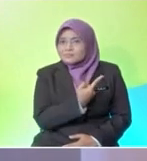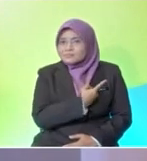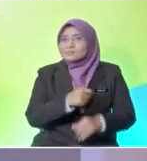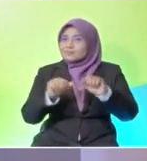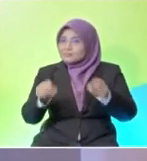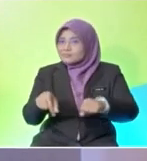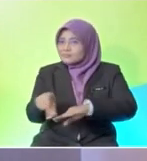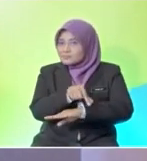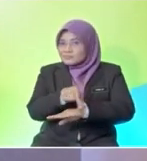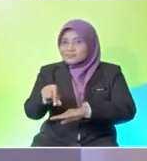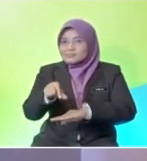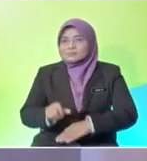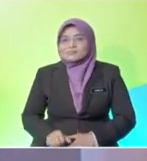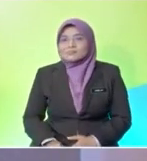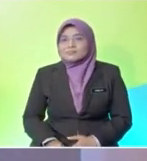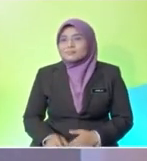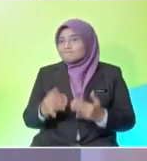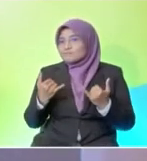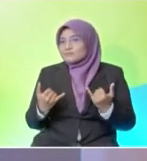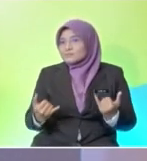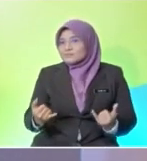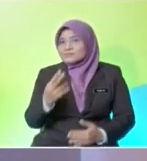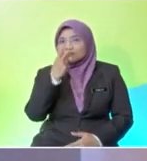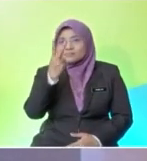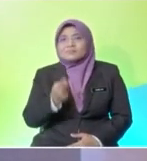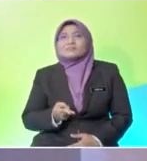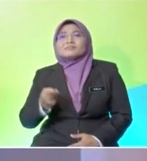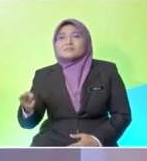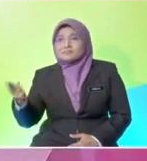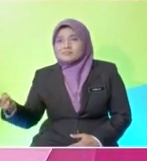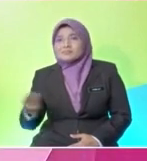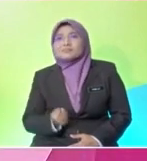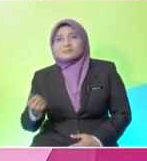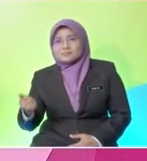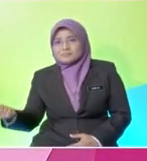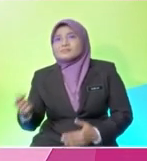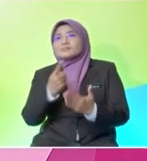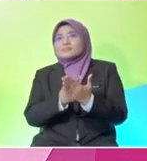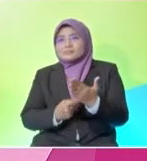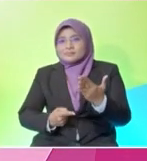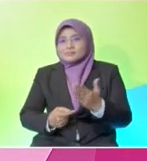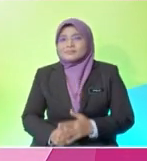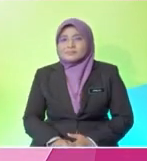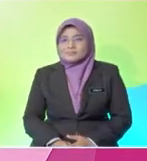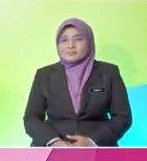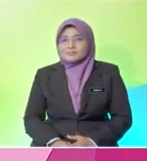pakailah Oke dekat sini untuk bahan ini peralatan ini tidak ada alat dan juga